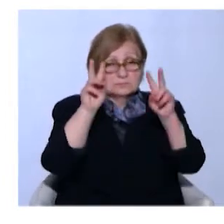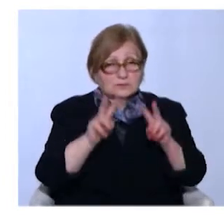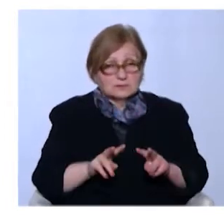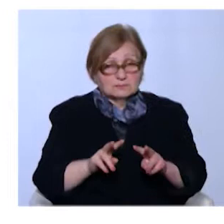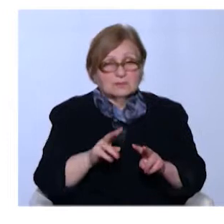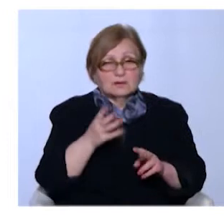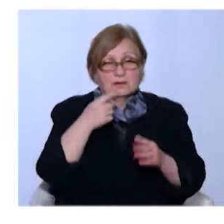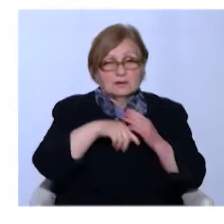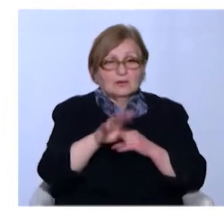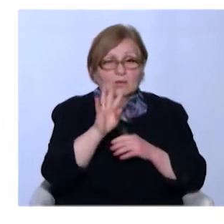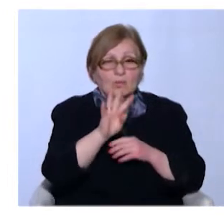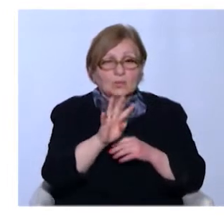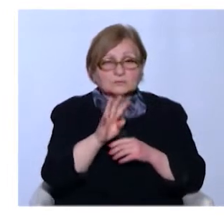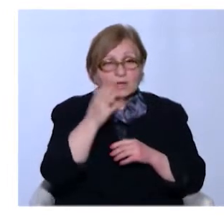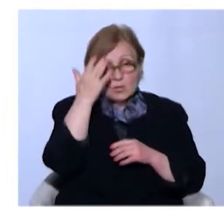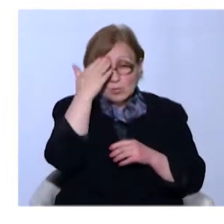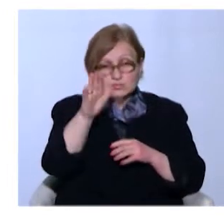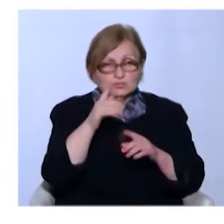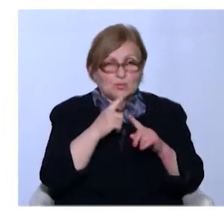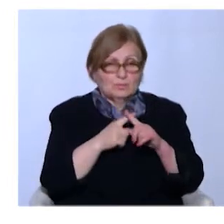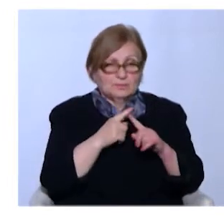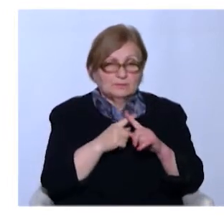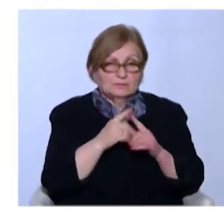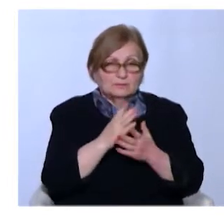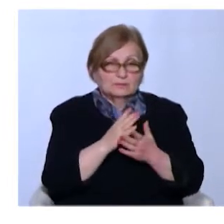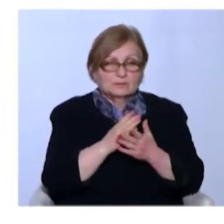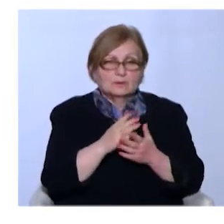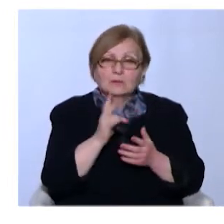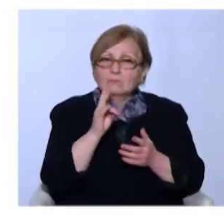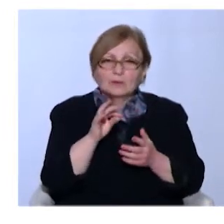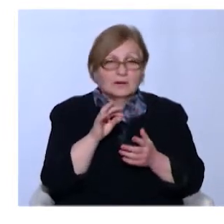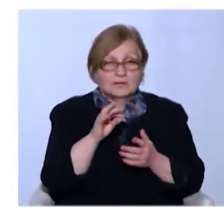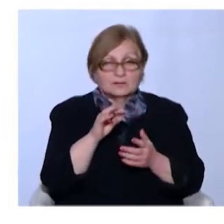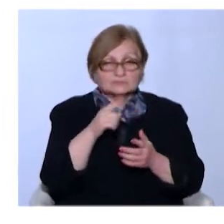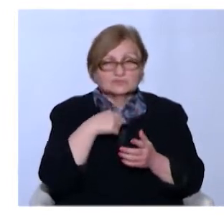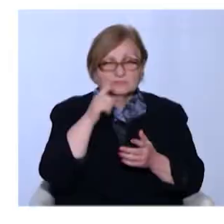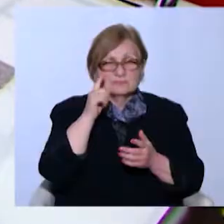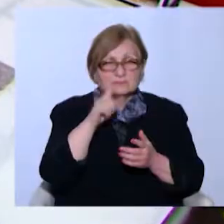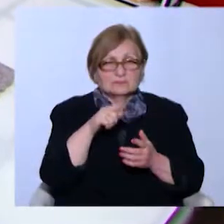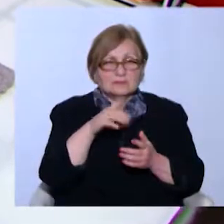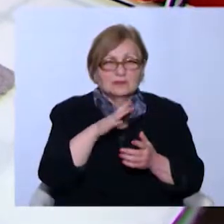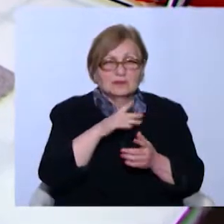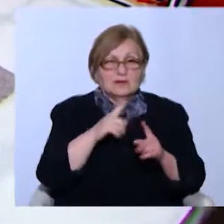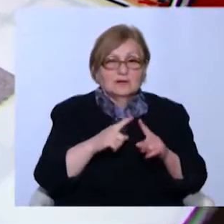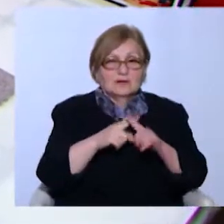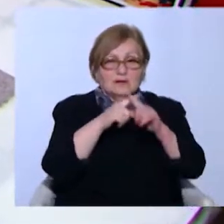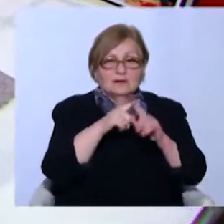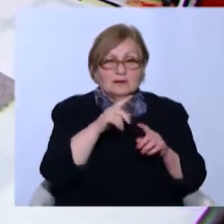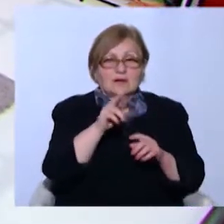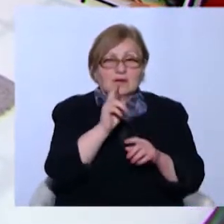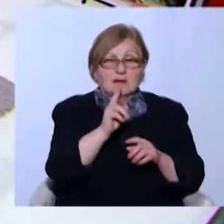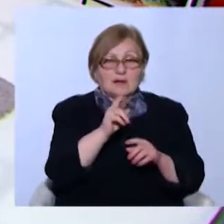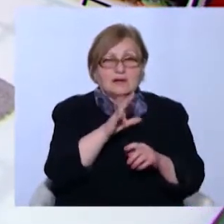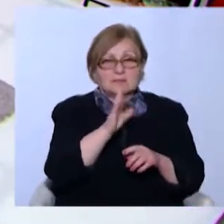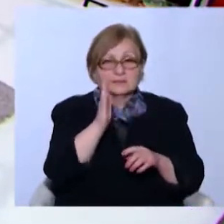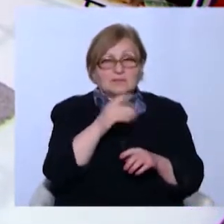4 უცნობი: K, B, K1 და B1. მაგრამ თუ გავითვალისწინებთ იმ ფაქტს, რომ რადგან მართობულებია K-ების ნამრავლი -1